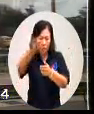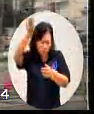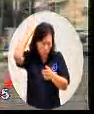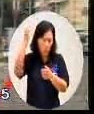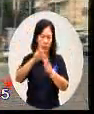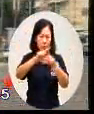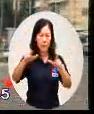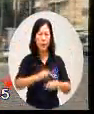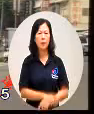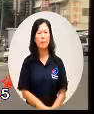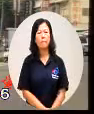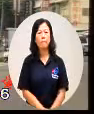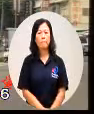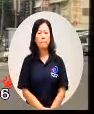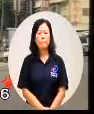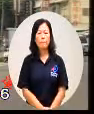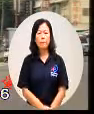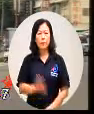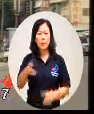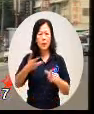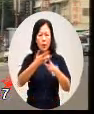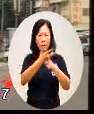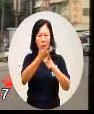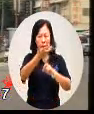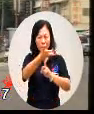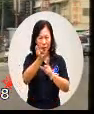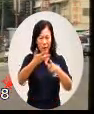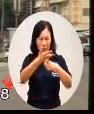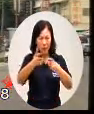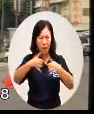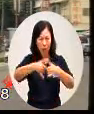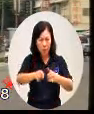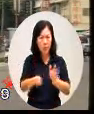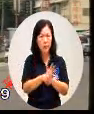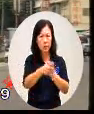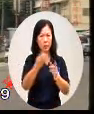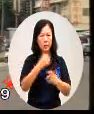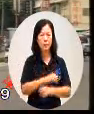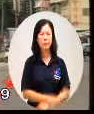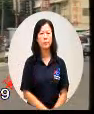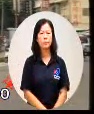下一个莲潭路，这个大龟山，再下